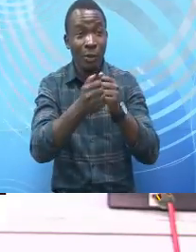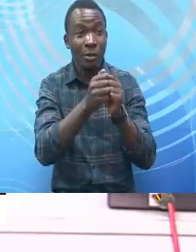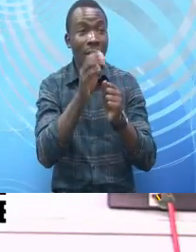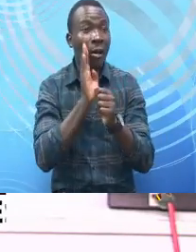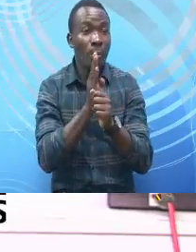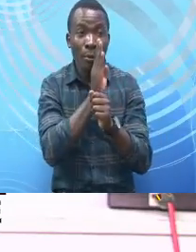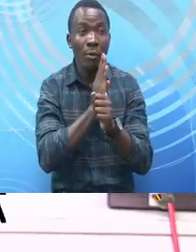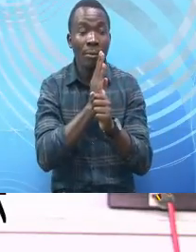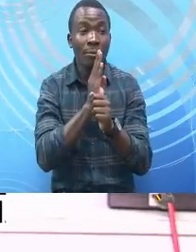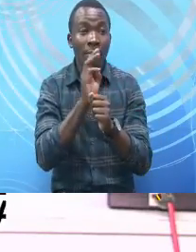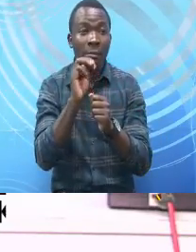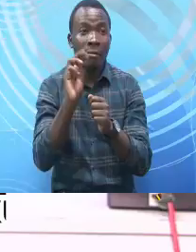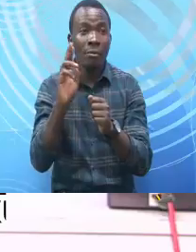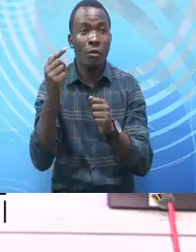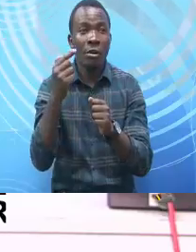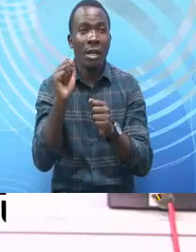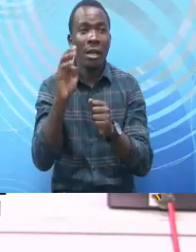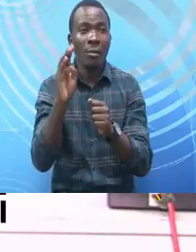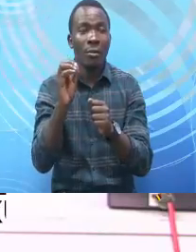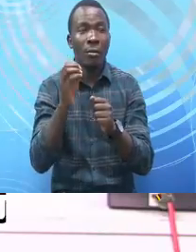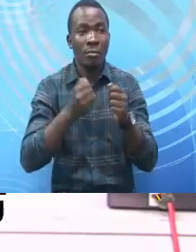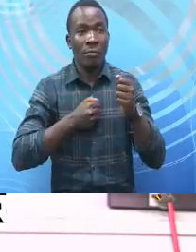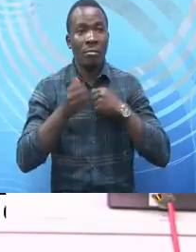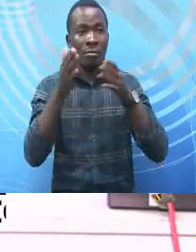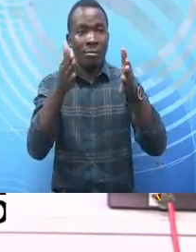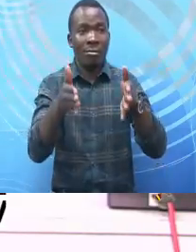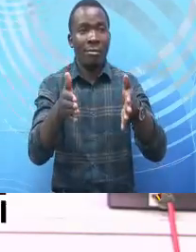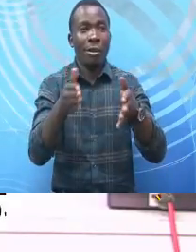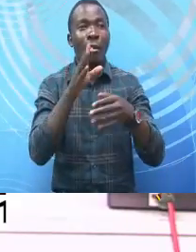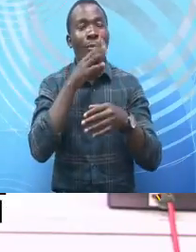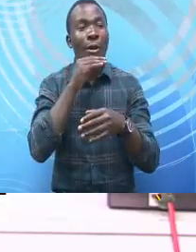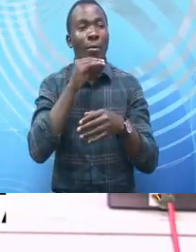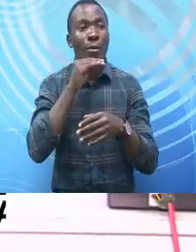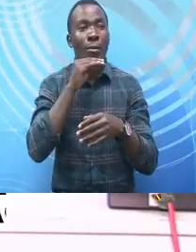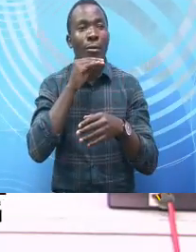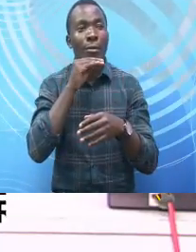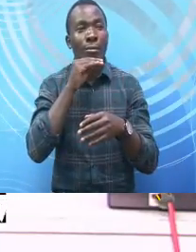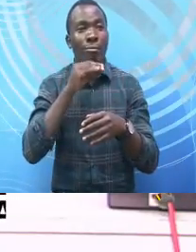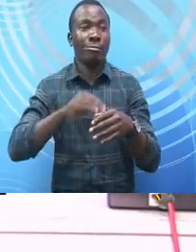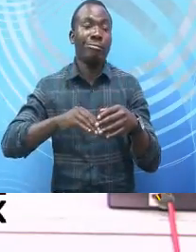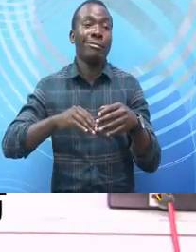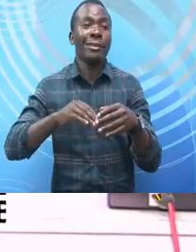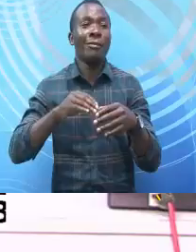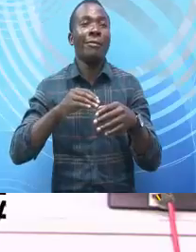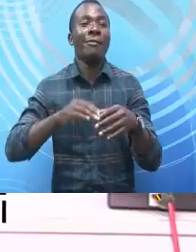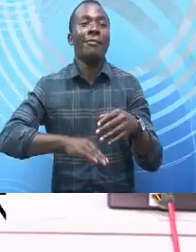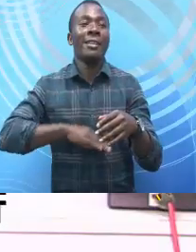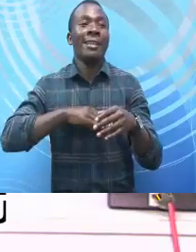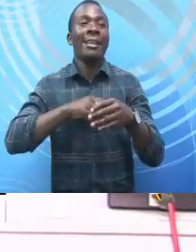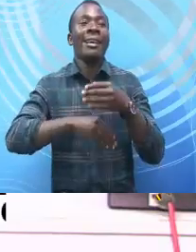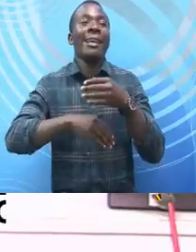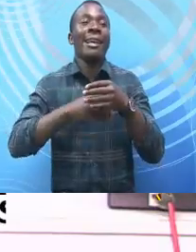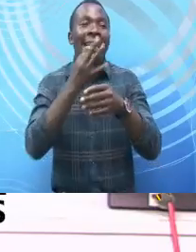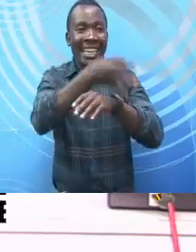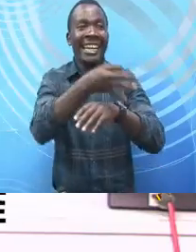Bob Mugabo, akaba ari umunyarwanda, umugabo ukuze w'imyaka igera kuri 30 hanyuma akaba afite umugabo wo